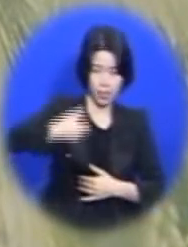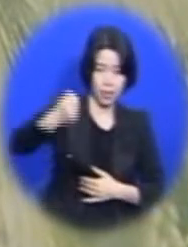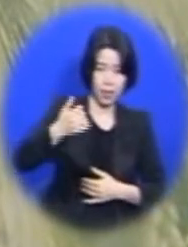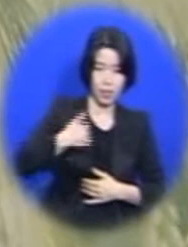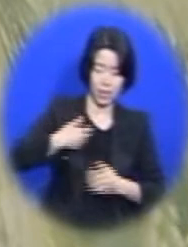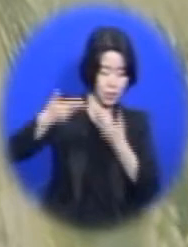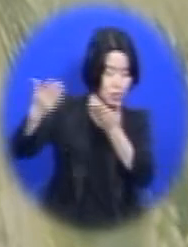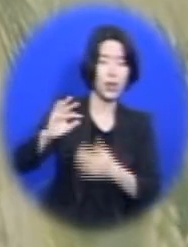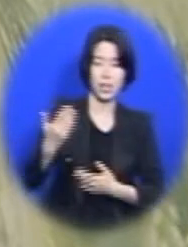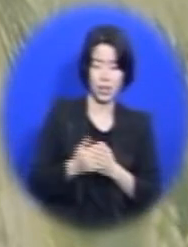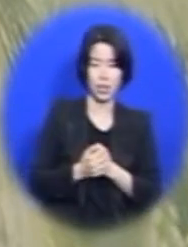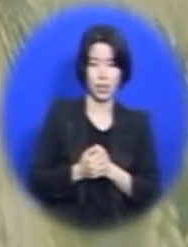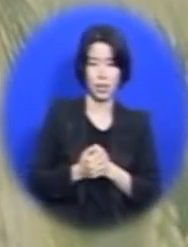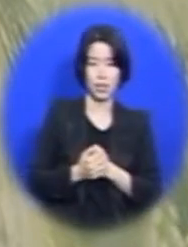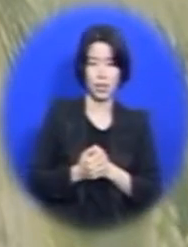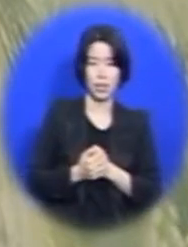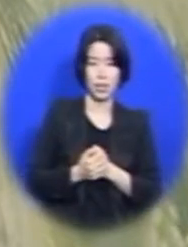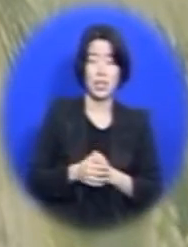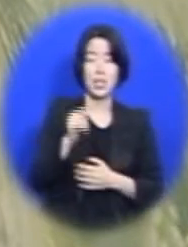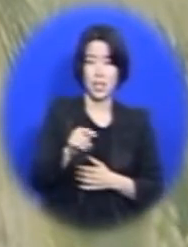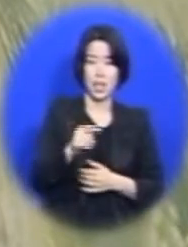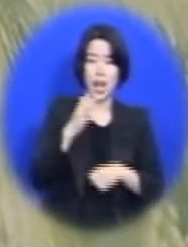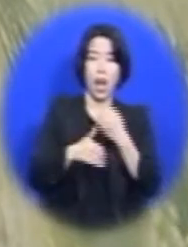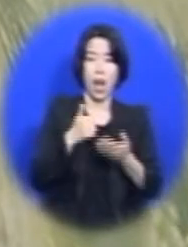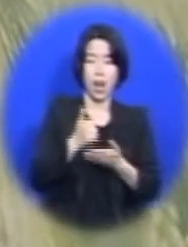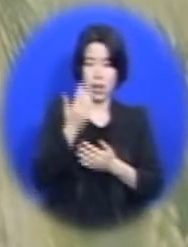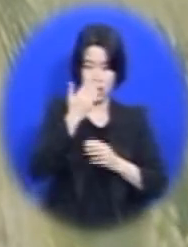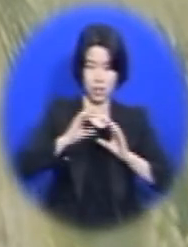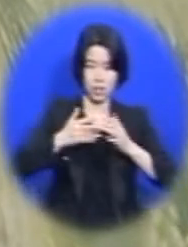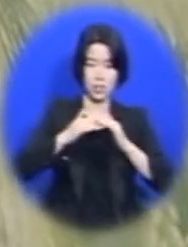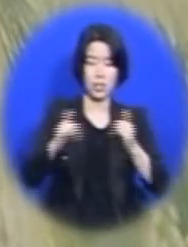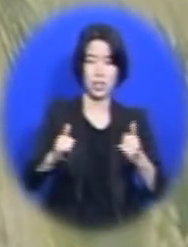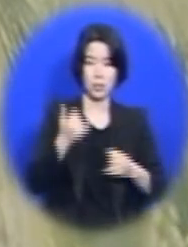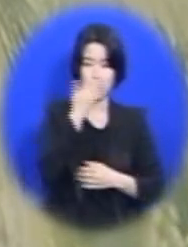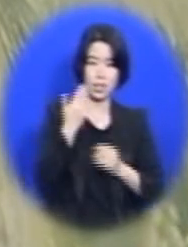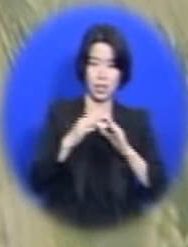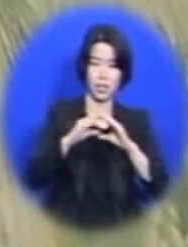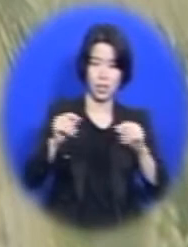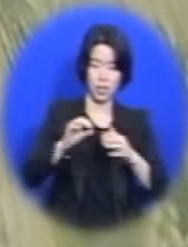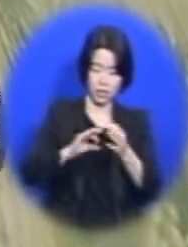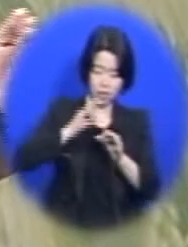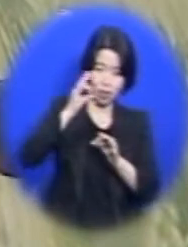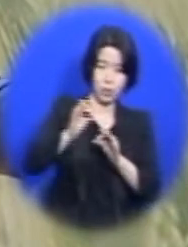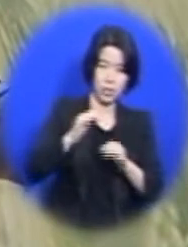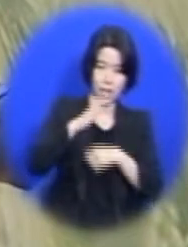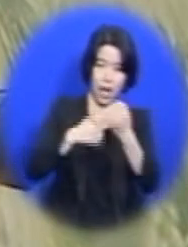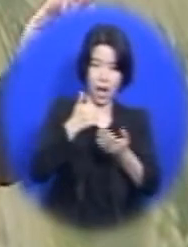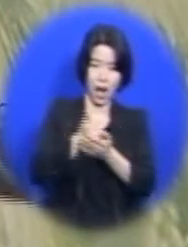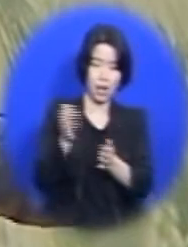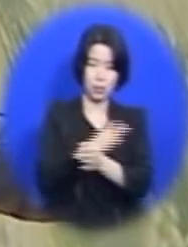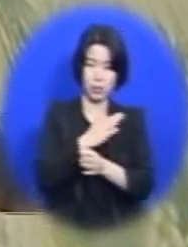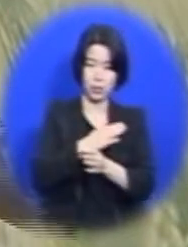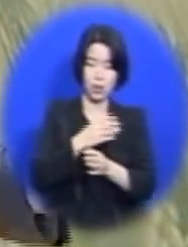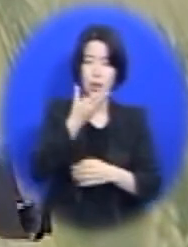내게 바쳐야 돼. 그건 하나님이 이스라엘 백성들이 가나안 땅에서 영원히 하나님으로부터 복을 받고